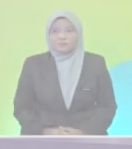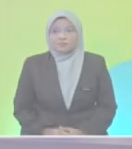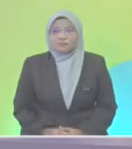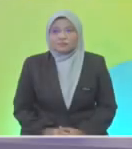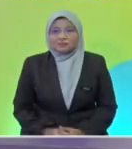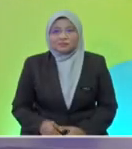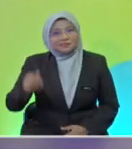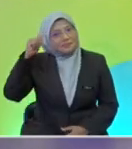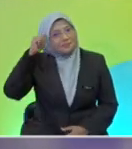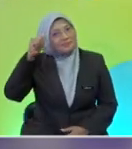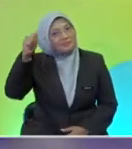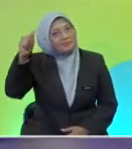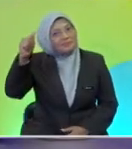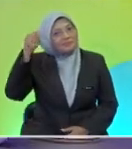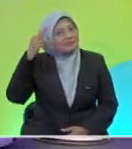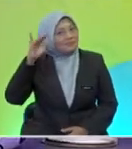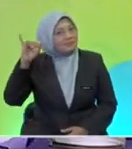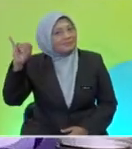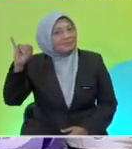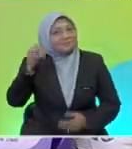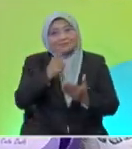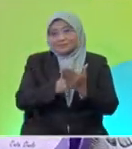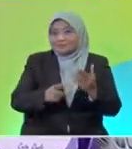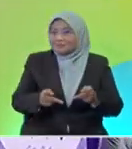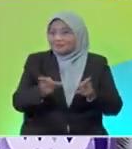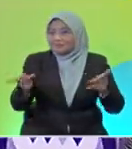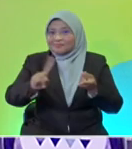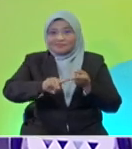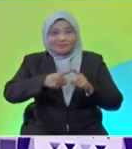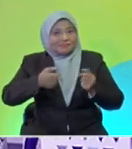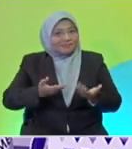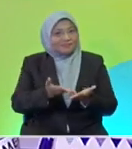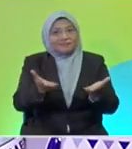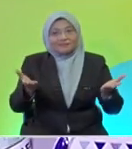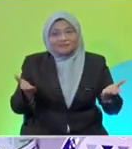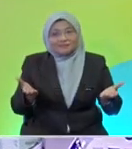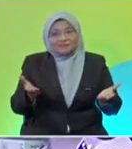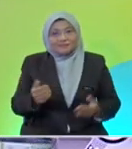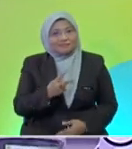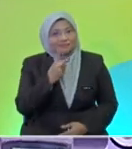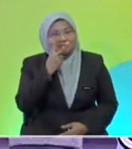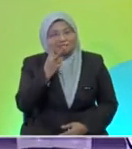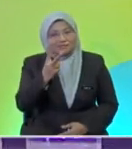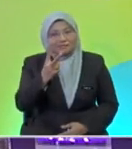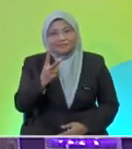Assalamualaikum Hai apa kabar kawan-kawan semua anda sedang menonton